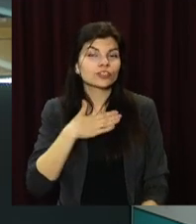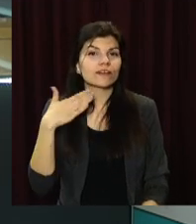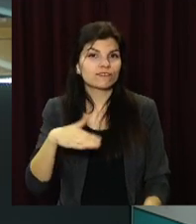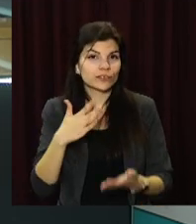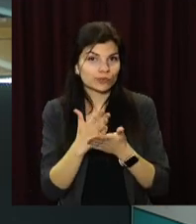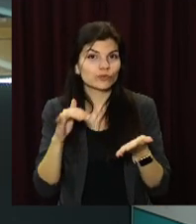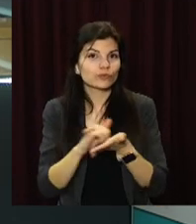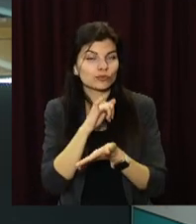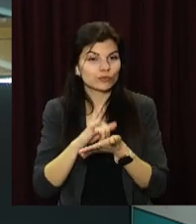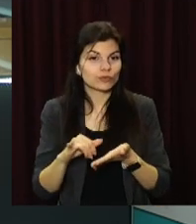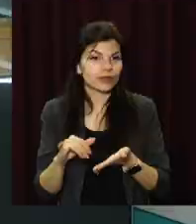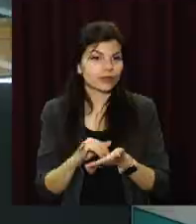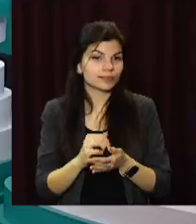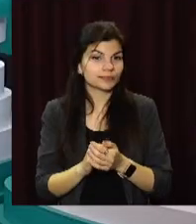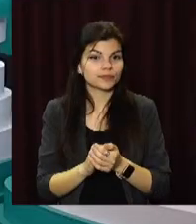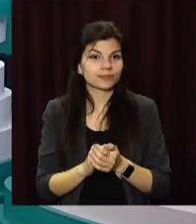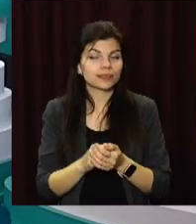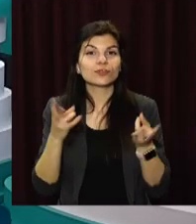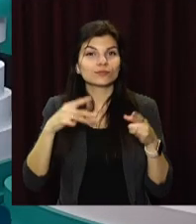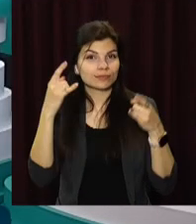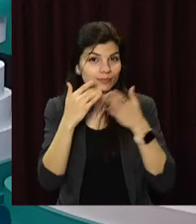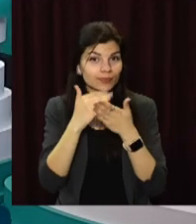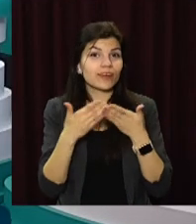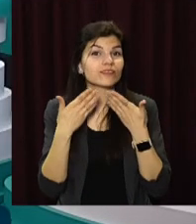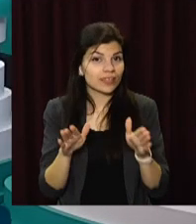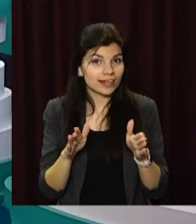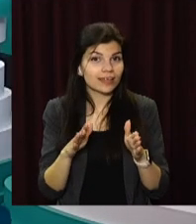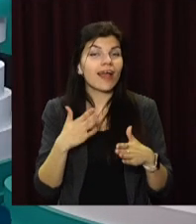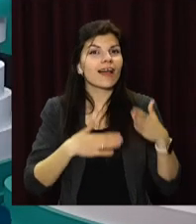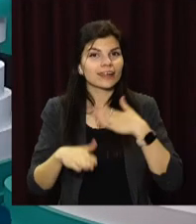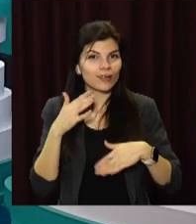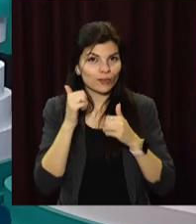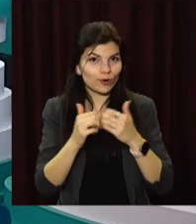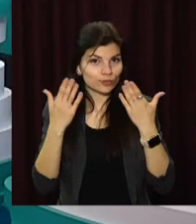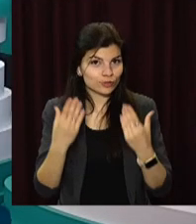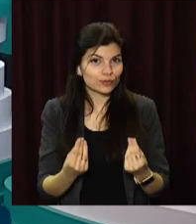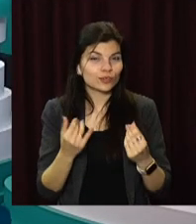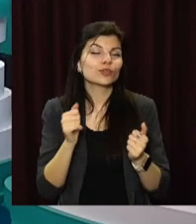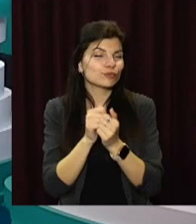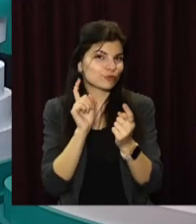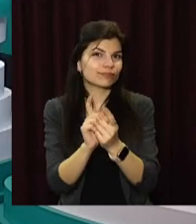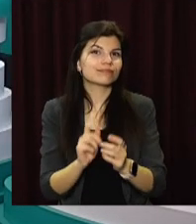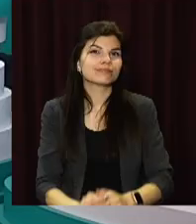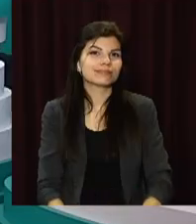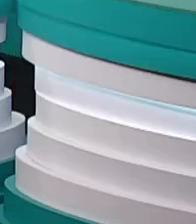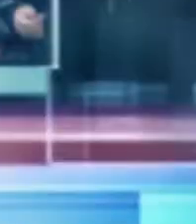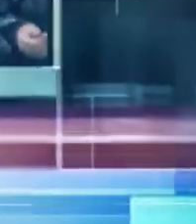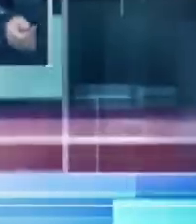в соціальних мережах та на YouTube-каналі. Залишайтесь відкритим, радійте кожному дню та до зустрічі!